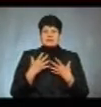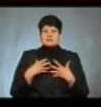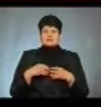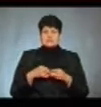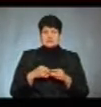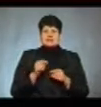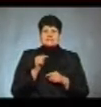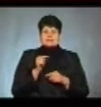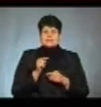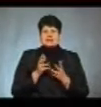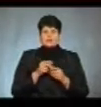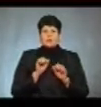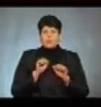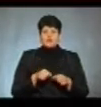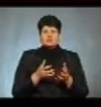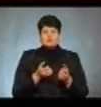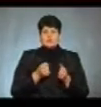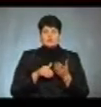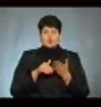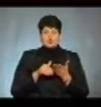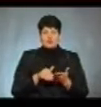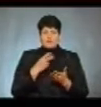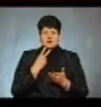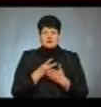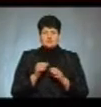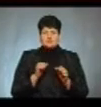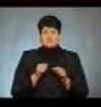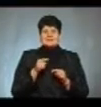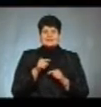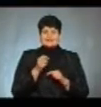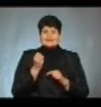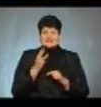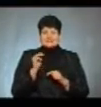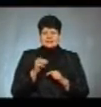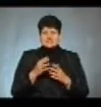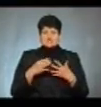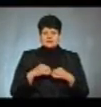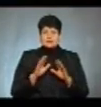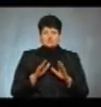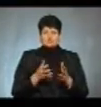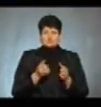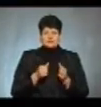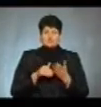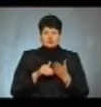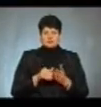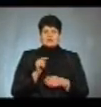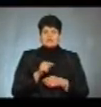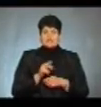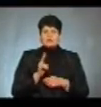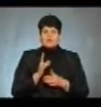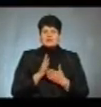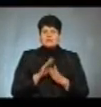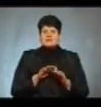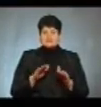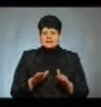цієї кількості можуть отримувати допомогу, передбачену урядом? З цих 13 тисяч сімей будуть отримувати допомогу ті, кого є